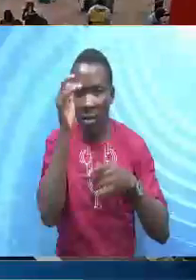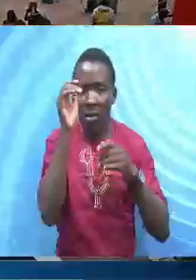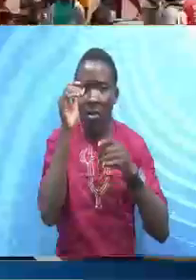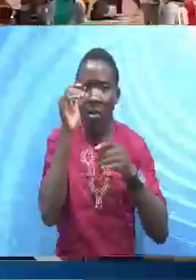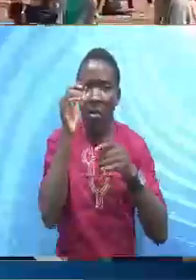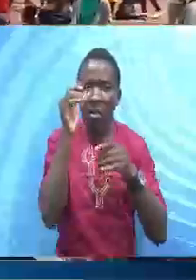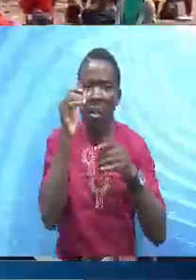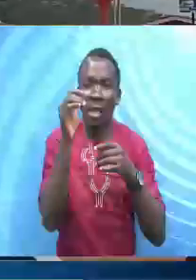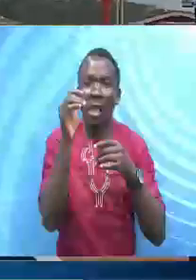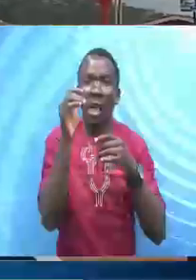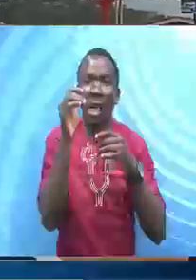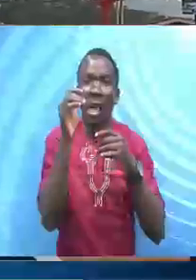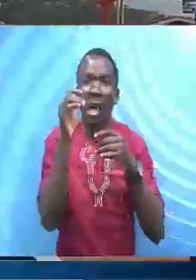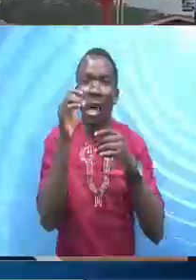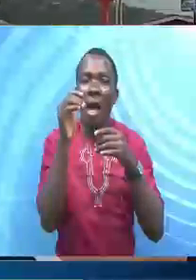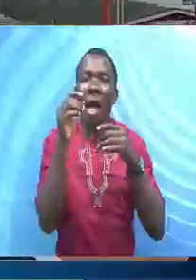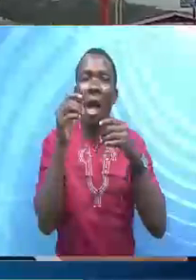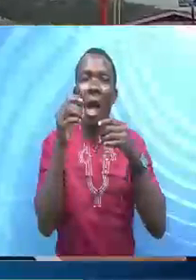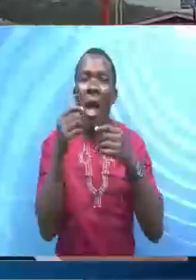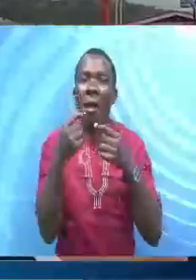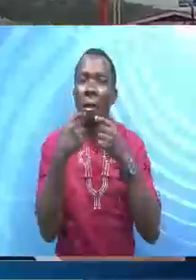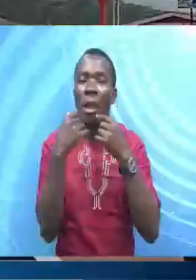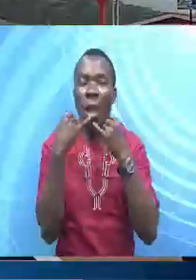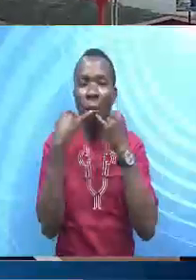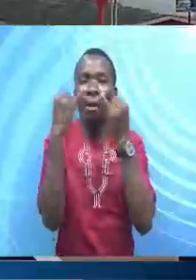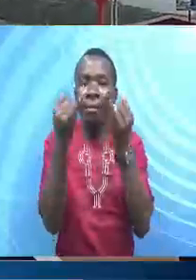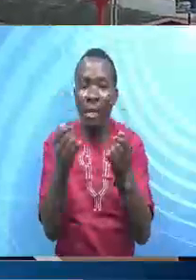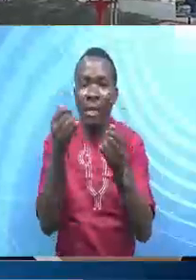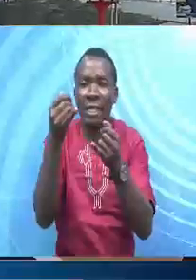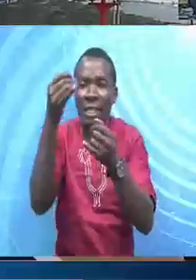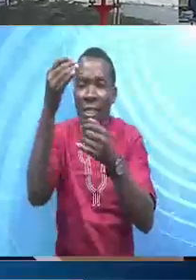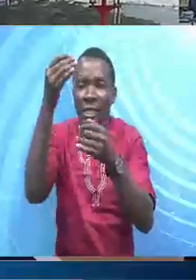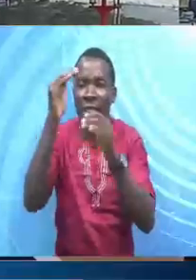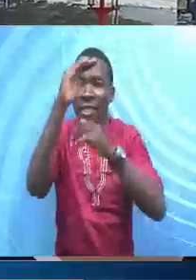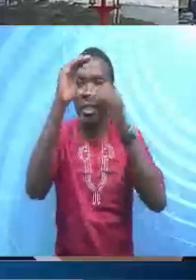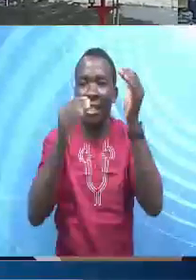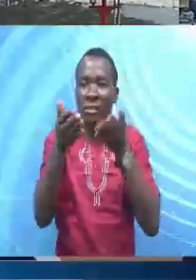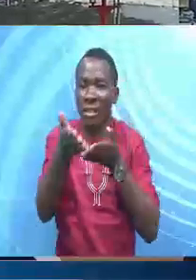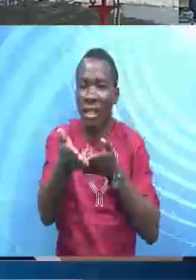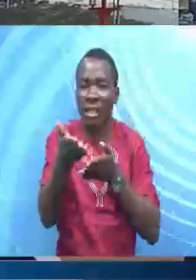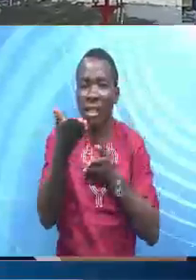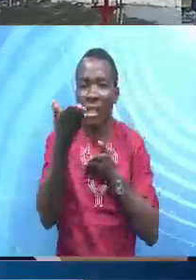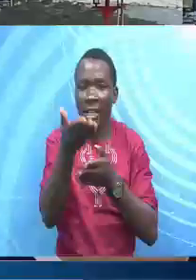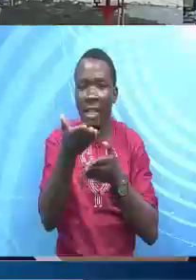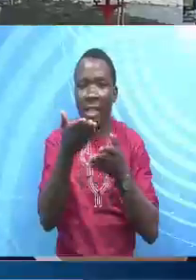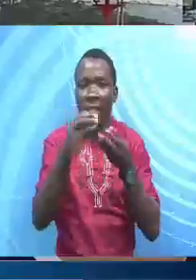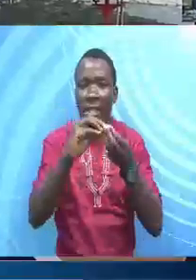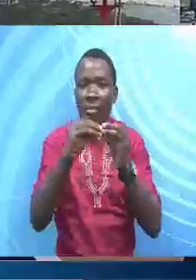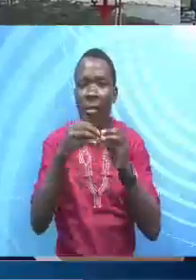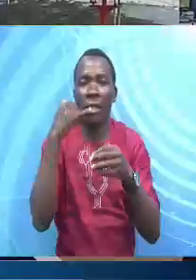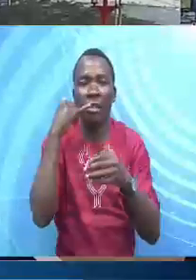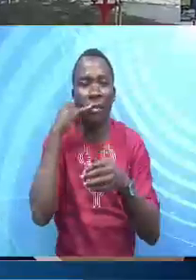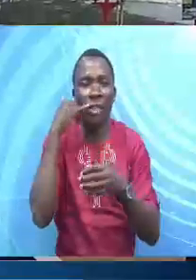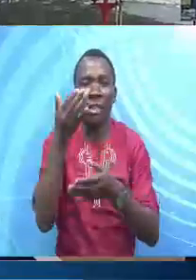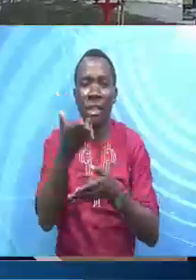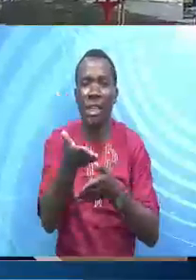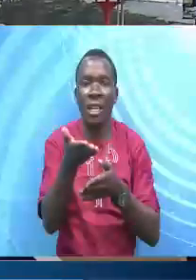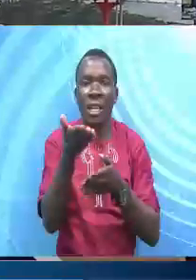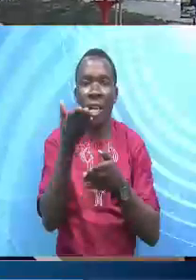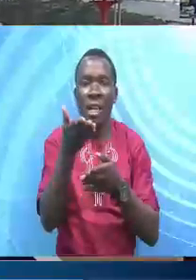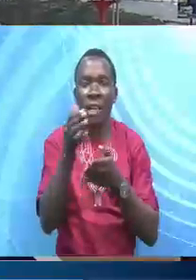yakwandura bimenyeshe inzego zimwegereye hari imirongo ya telefone yashyizweho hari abamutwarisibo